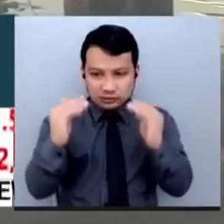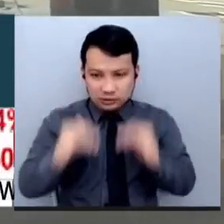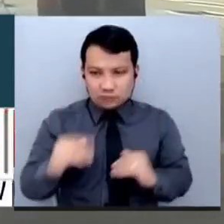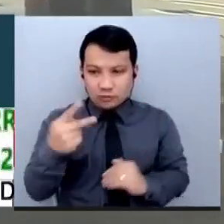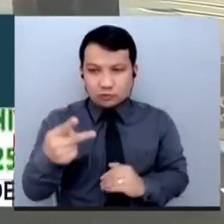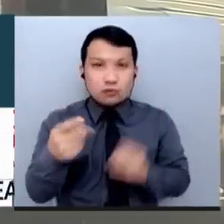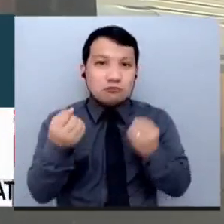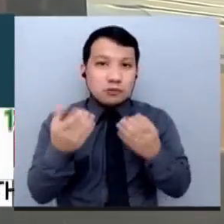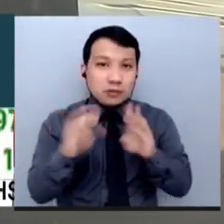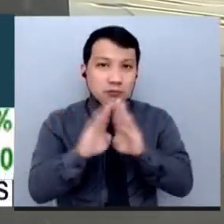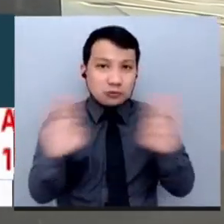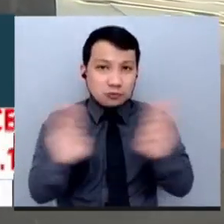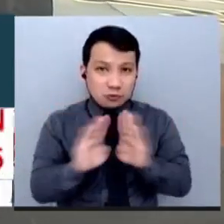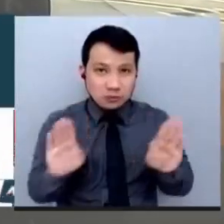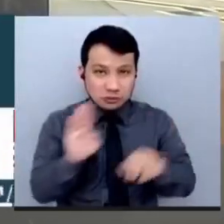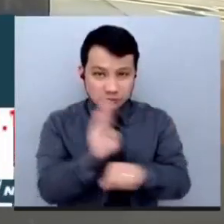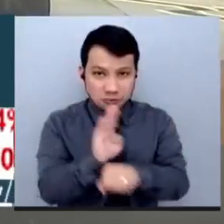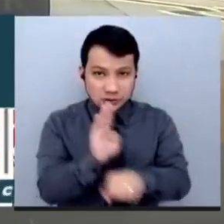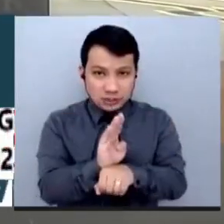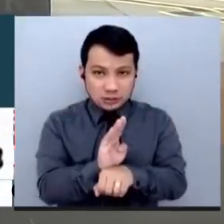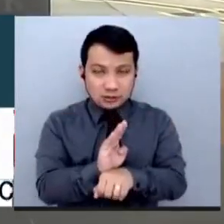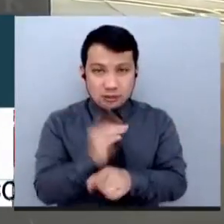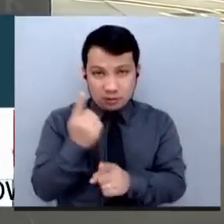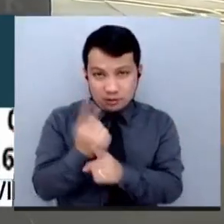establishmento ang magbubukas,